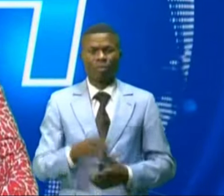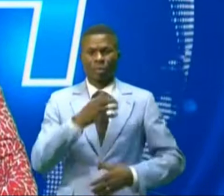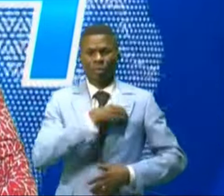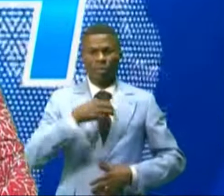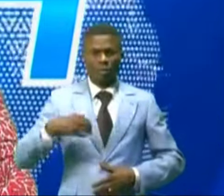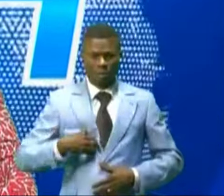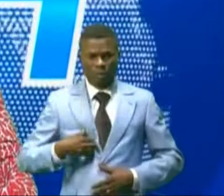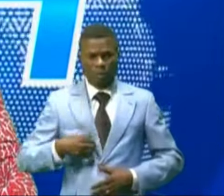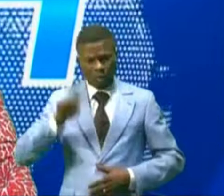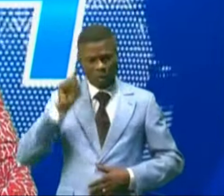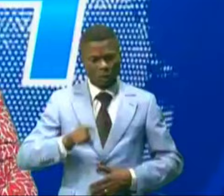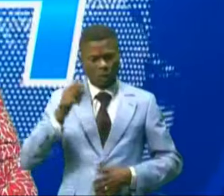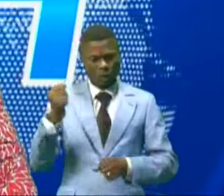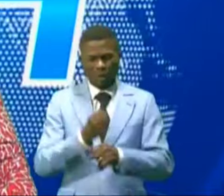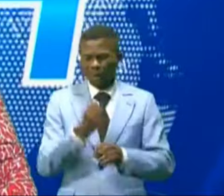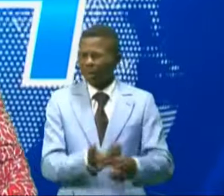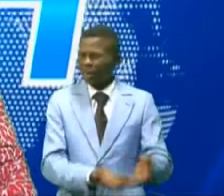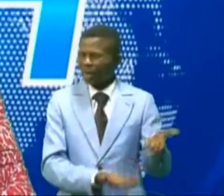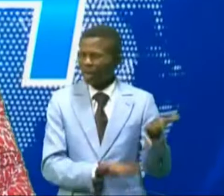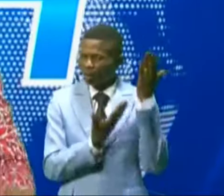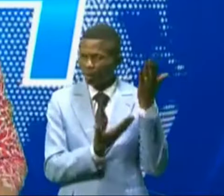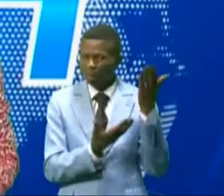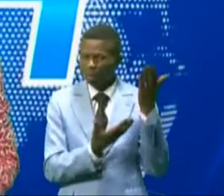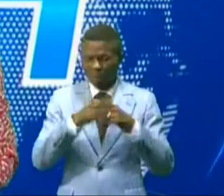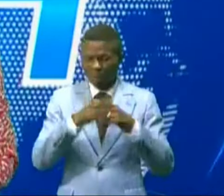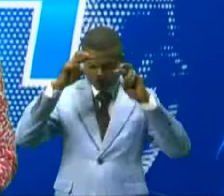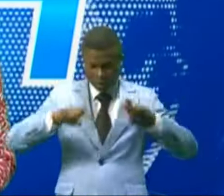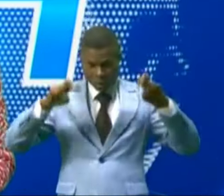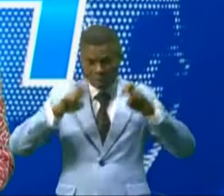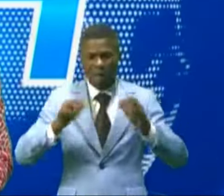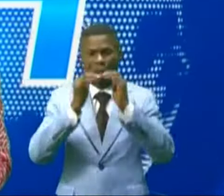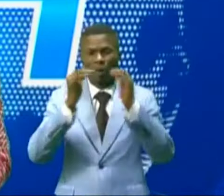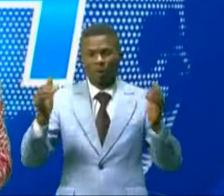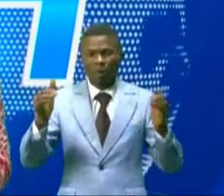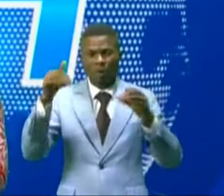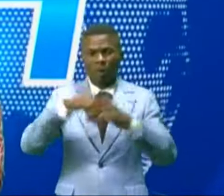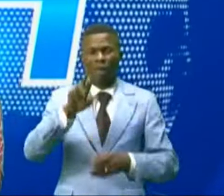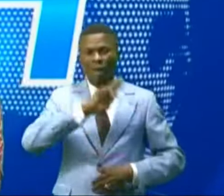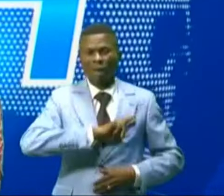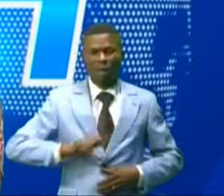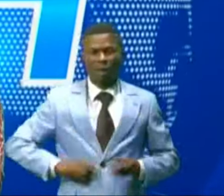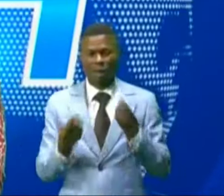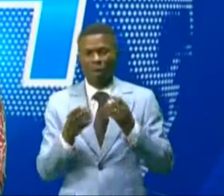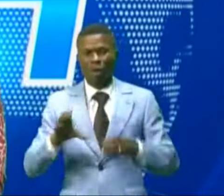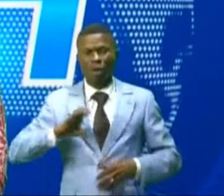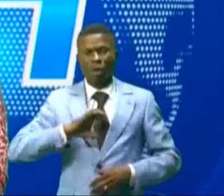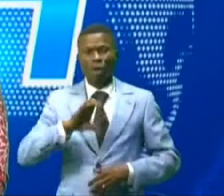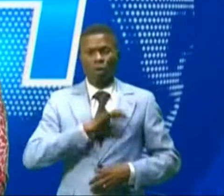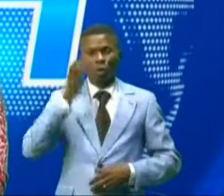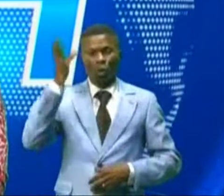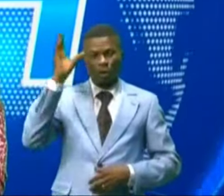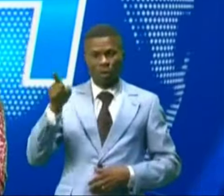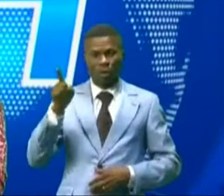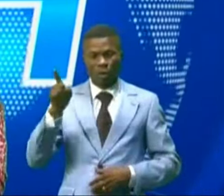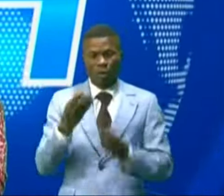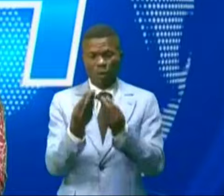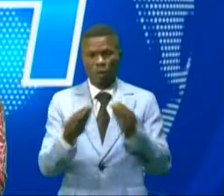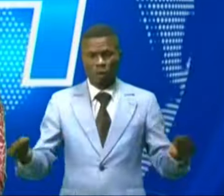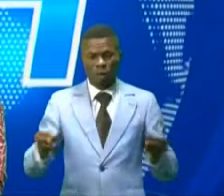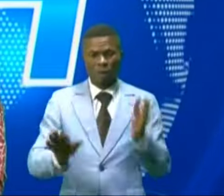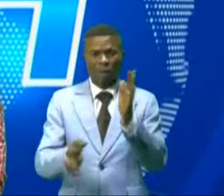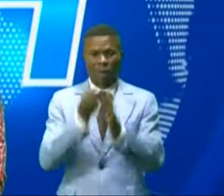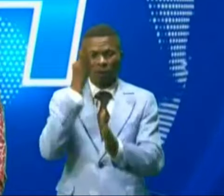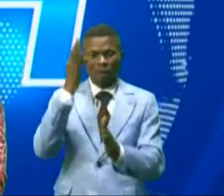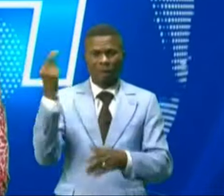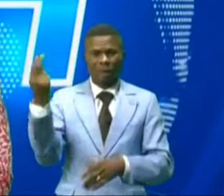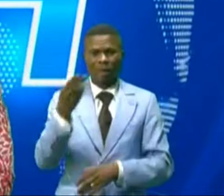Elle est appelée à jouer un rôle important dans la recherche de la paix en RDC. Les comités locaux de la résolution